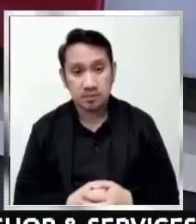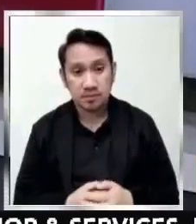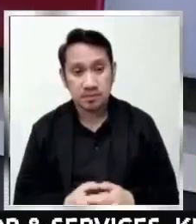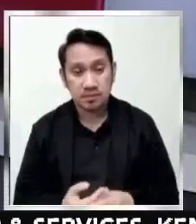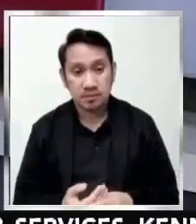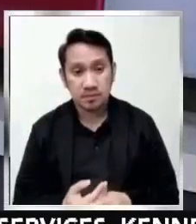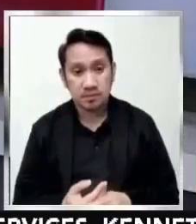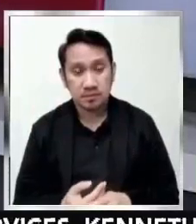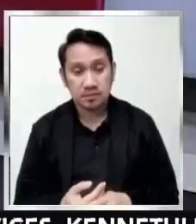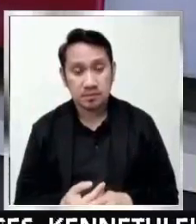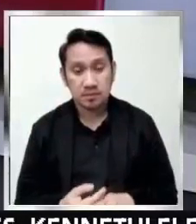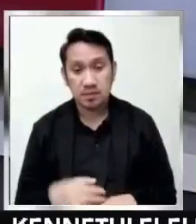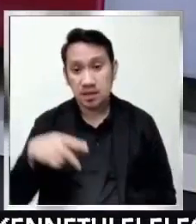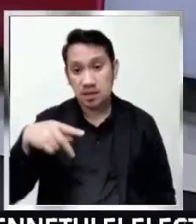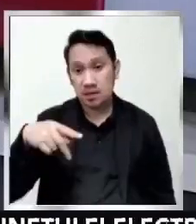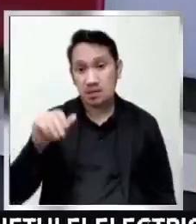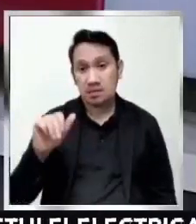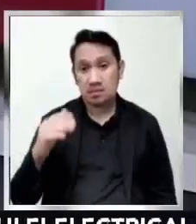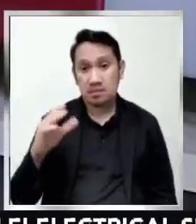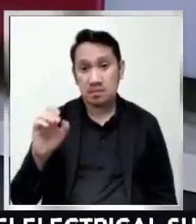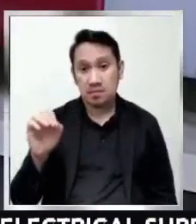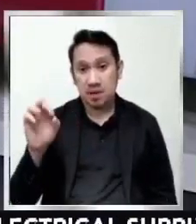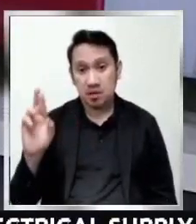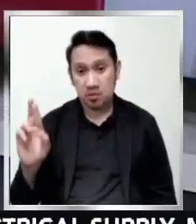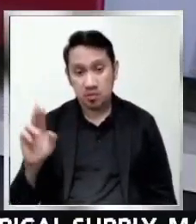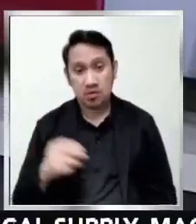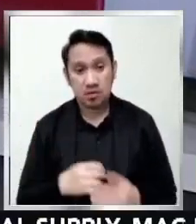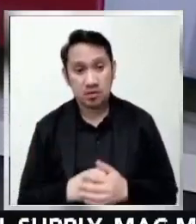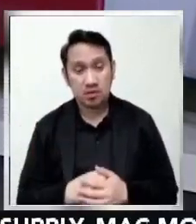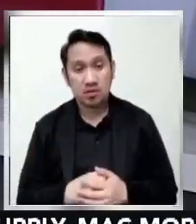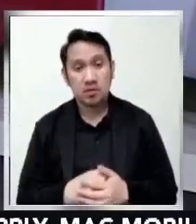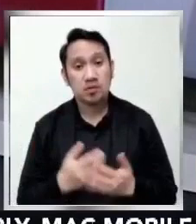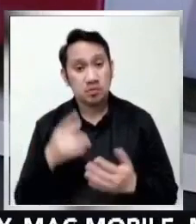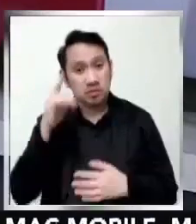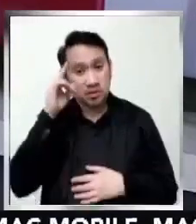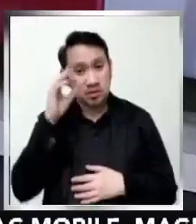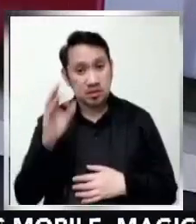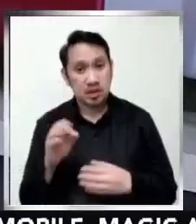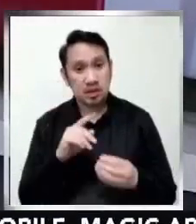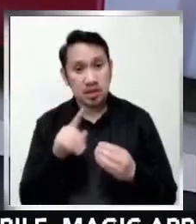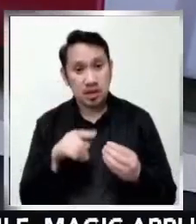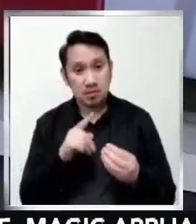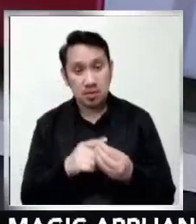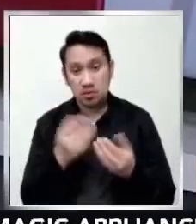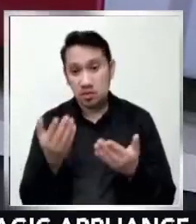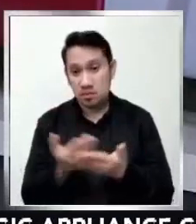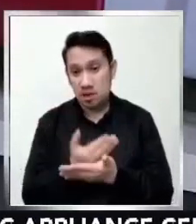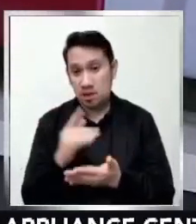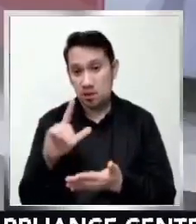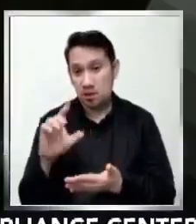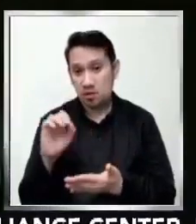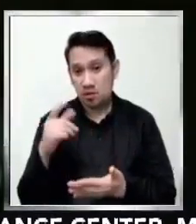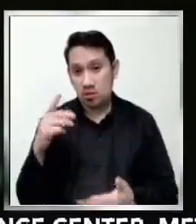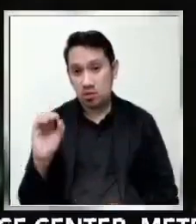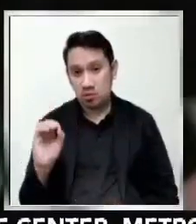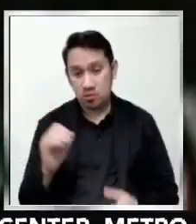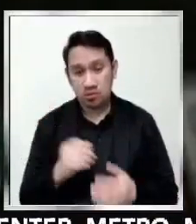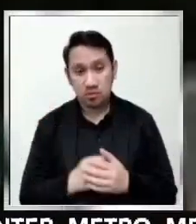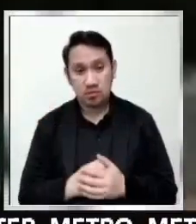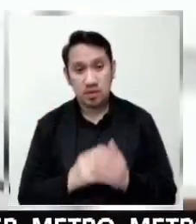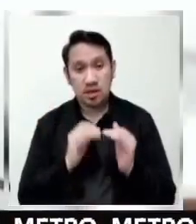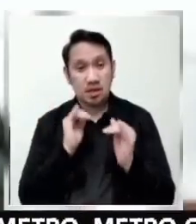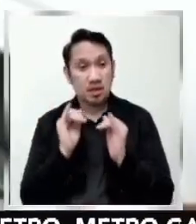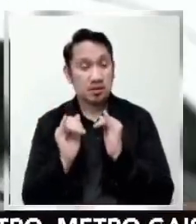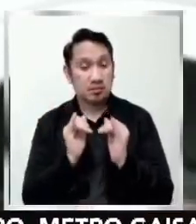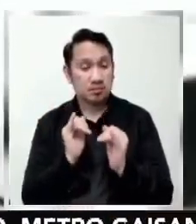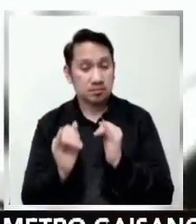Nanindigan ng Philippine Amusement and Gaming Corporation o PAGCOR sa naging pasya nila kaugnay sa bagong logo ng korporasyon. Sa panayam kay PAGCOR Chairman